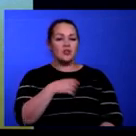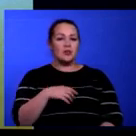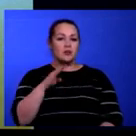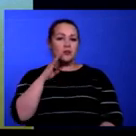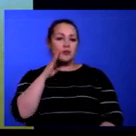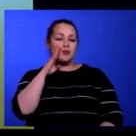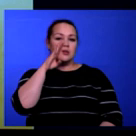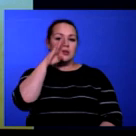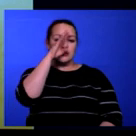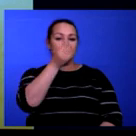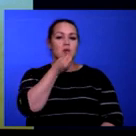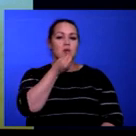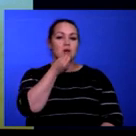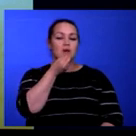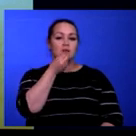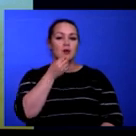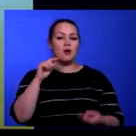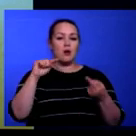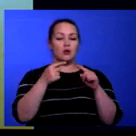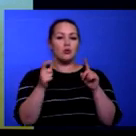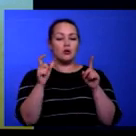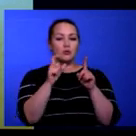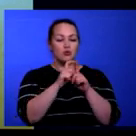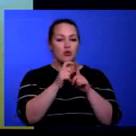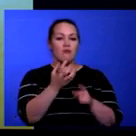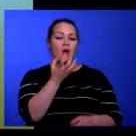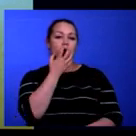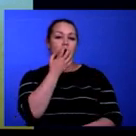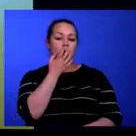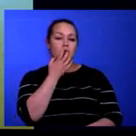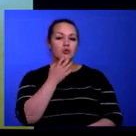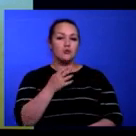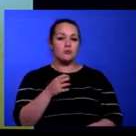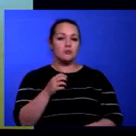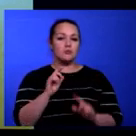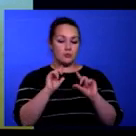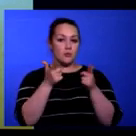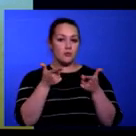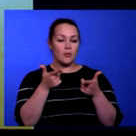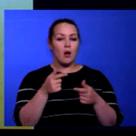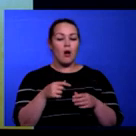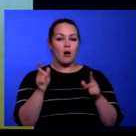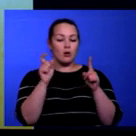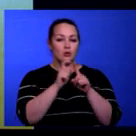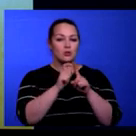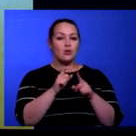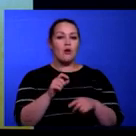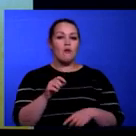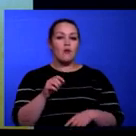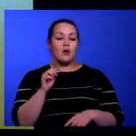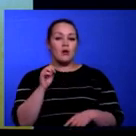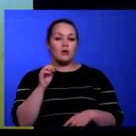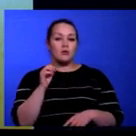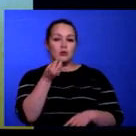антоним к слову горячий готов а к слову завтрак громче называйте соединяйте два